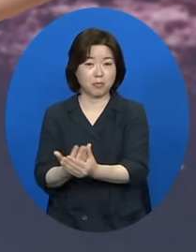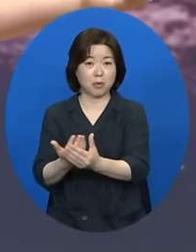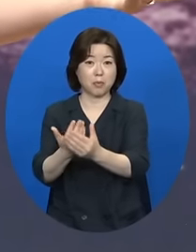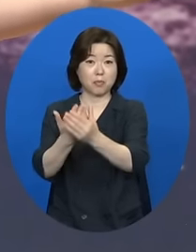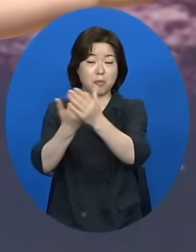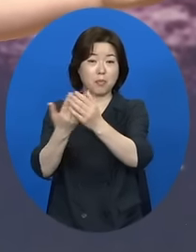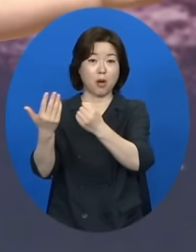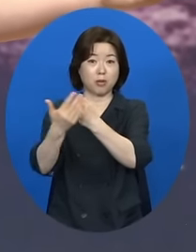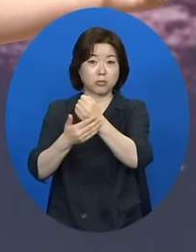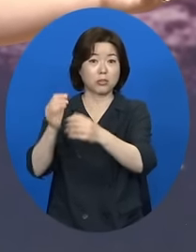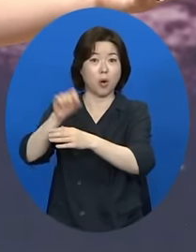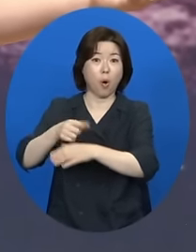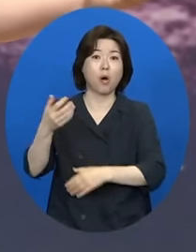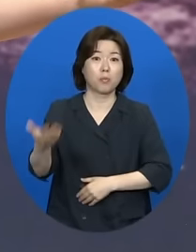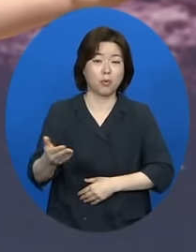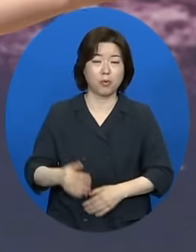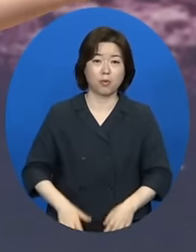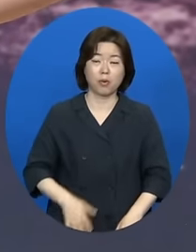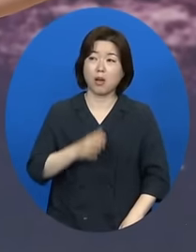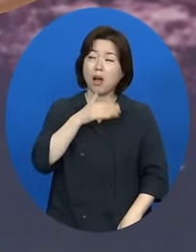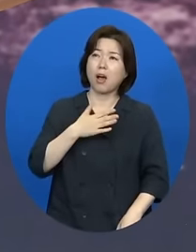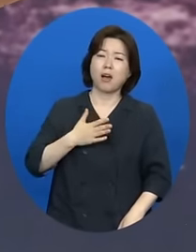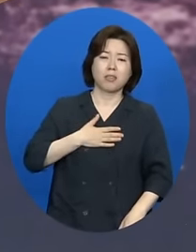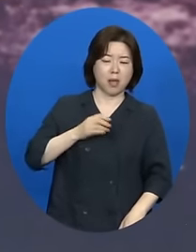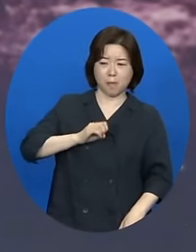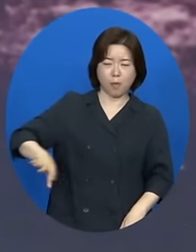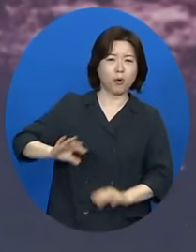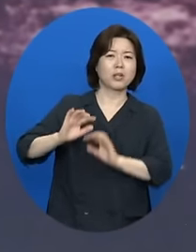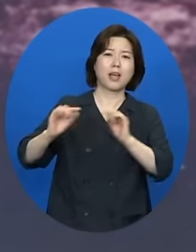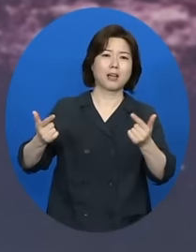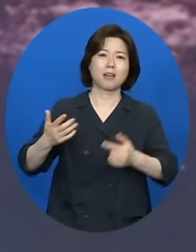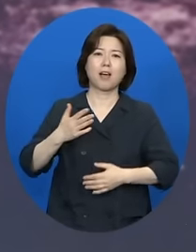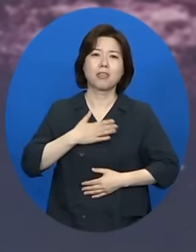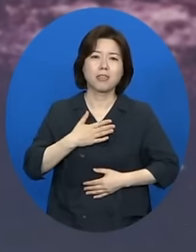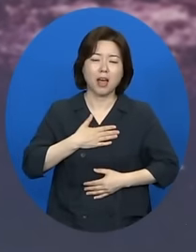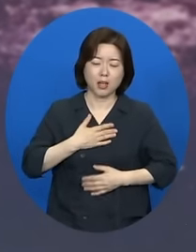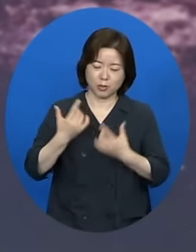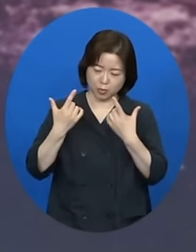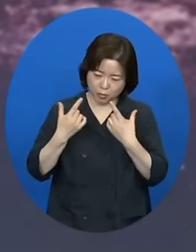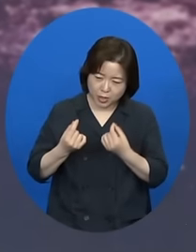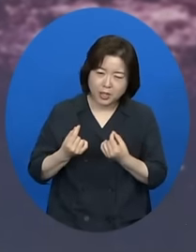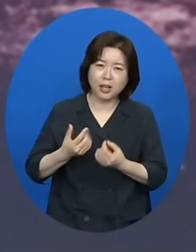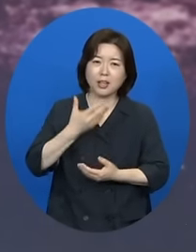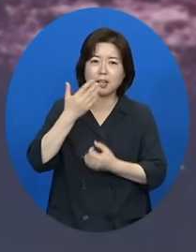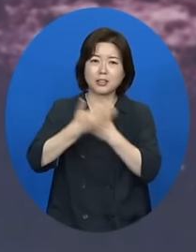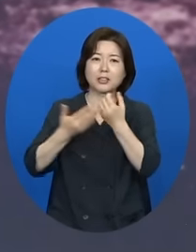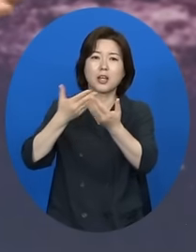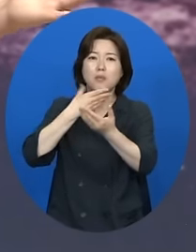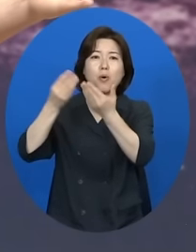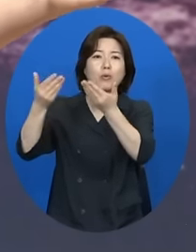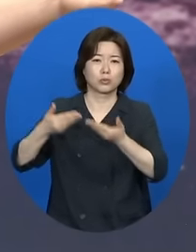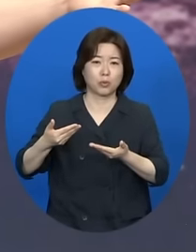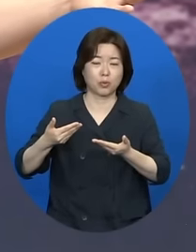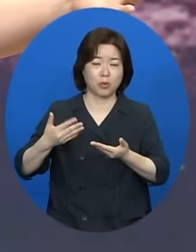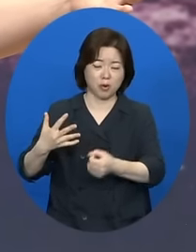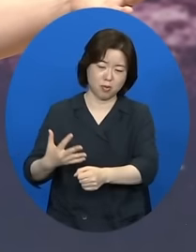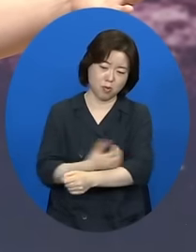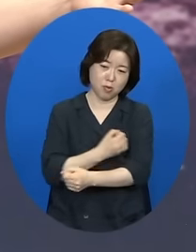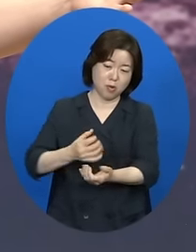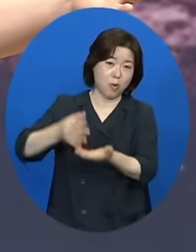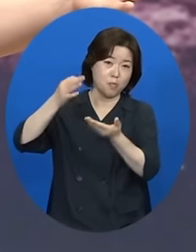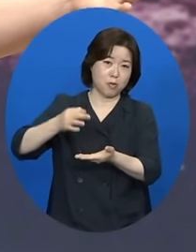은혜를 주셨어요. 아, 하나님이 나를 버린 게 아니라 나에게도 은혜를 주시는구나. 어마어마한 재산을 갖게